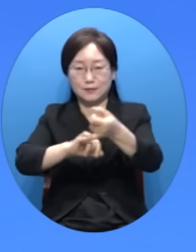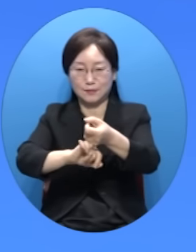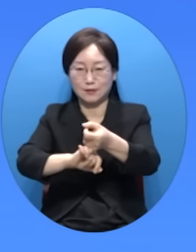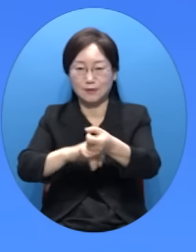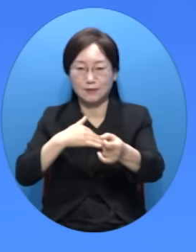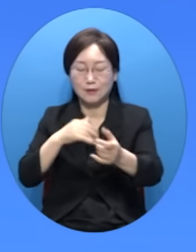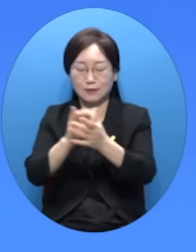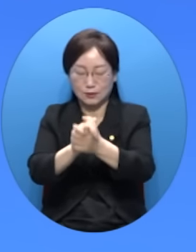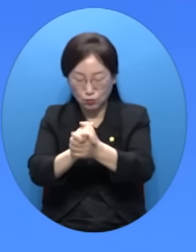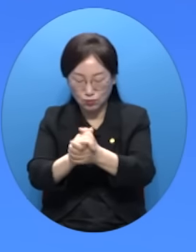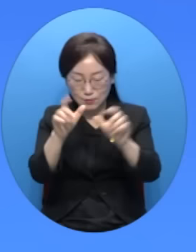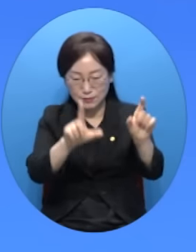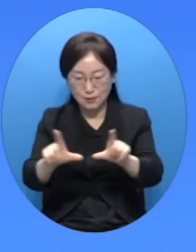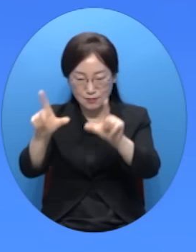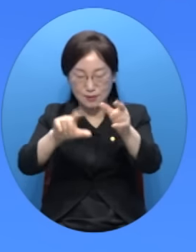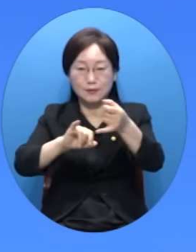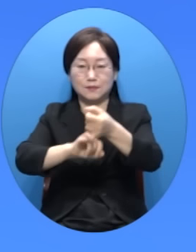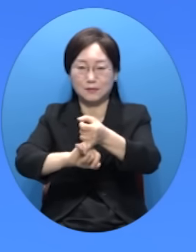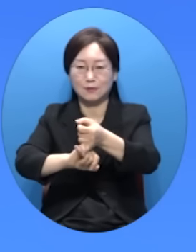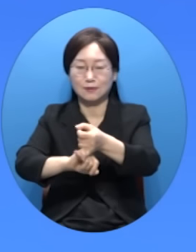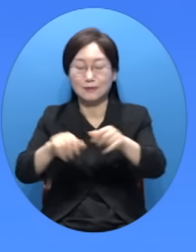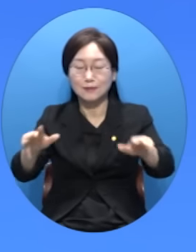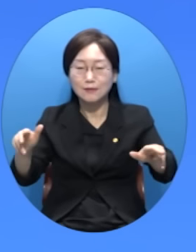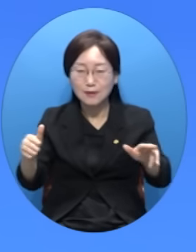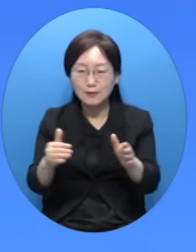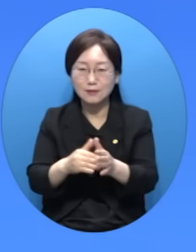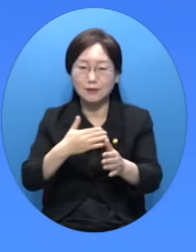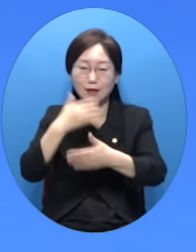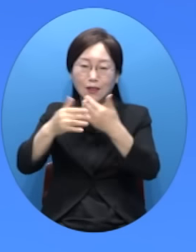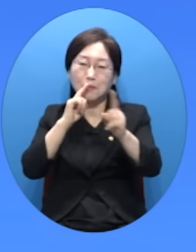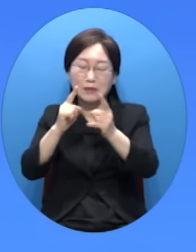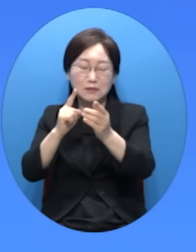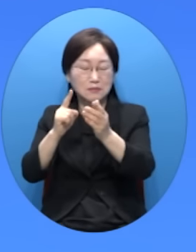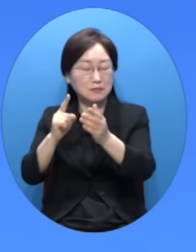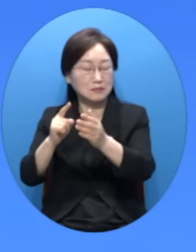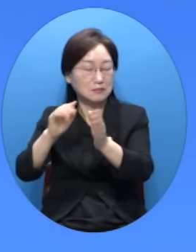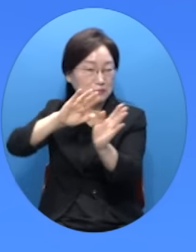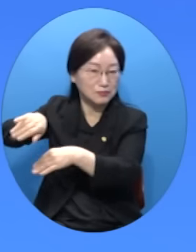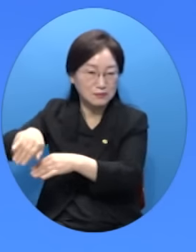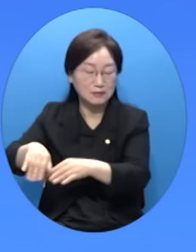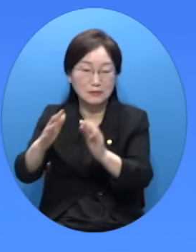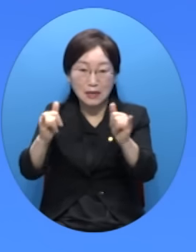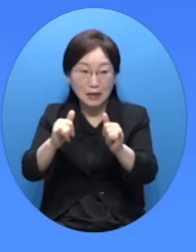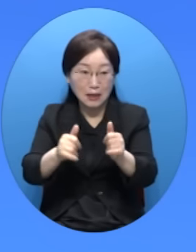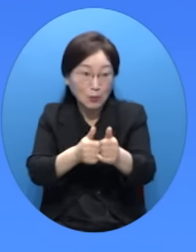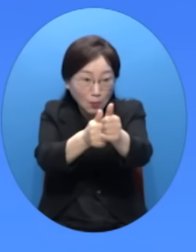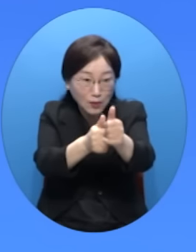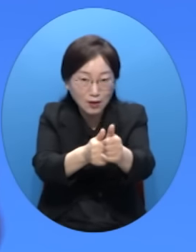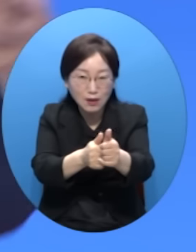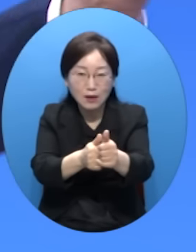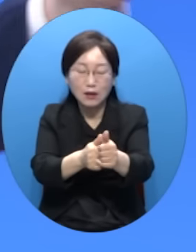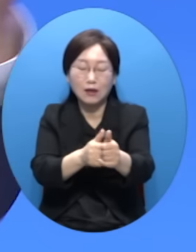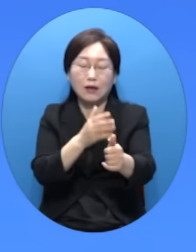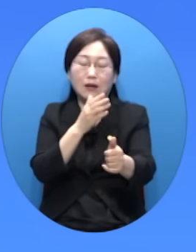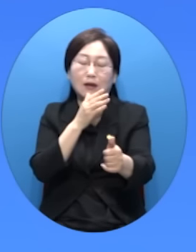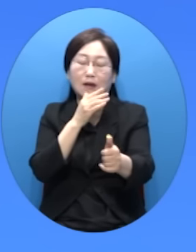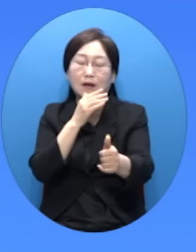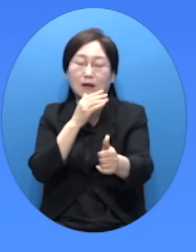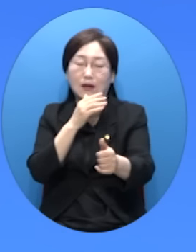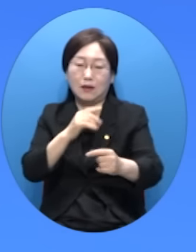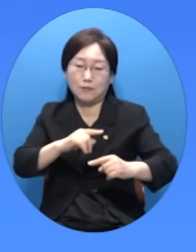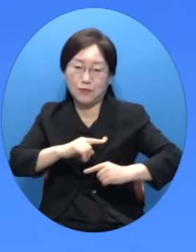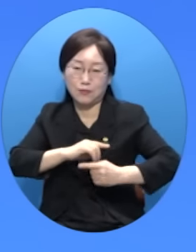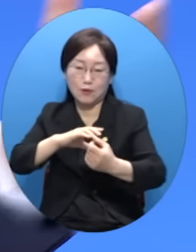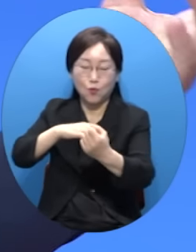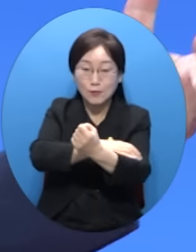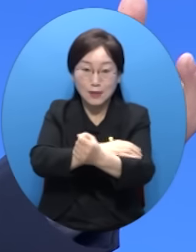내가 기도하며 살겠습니다. 지금까지 내가 말씀 붙잡지 않냐고 내가 사람을 붙들었습니다. 내 명예 권세를